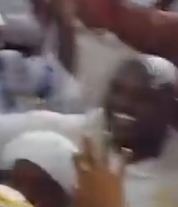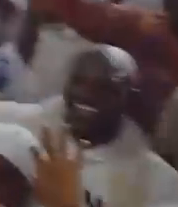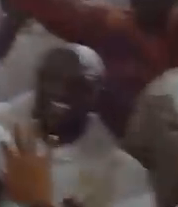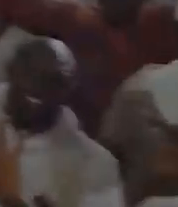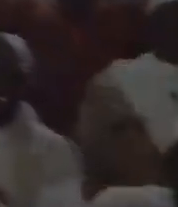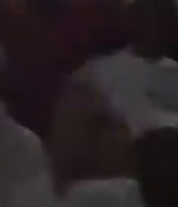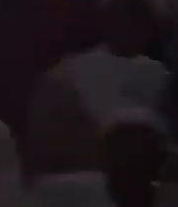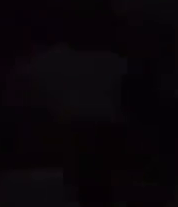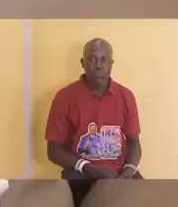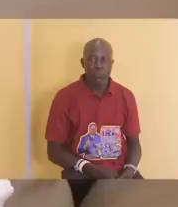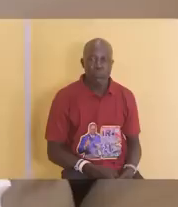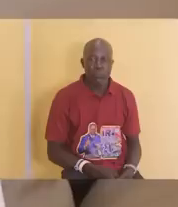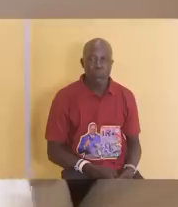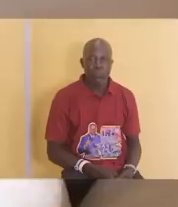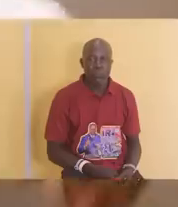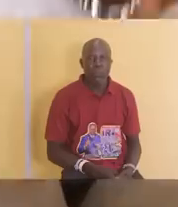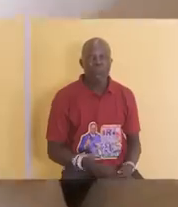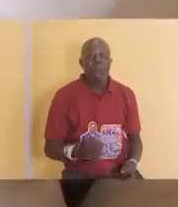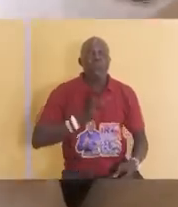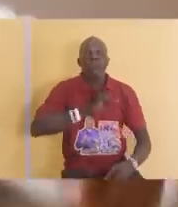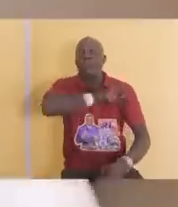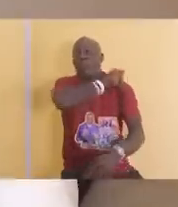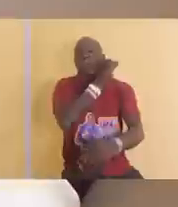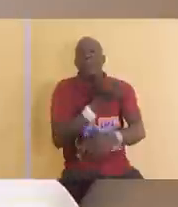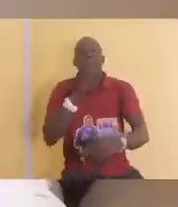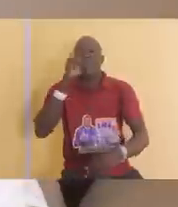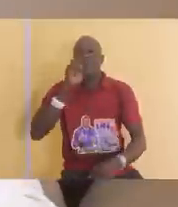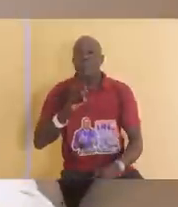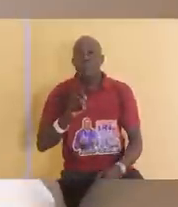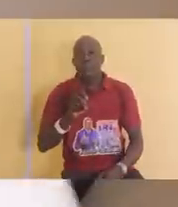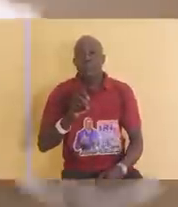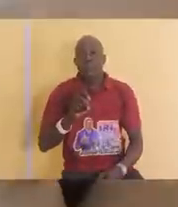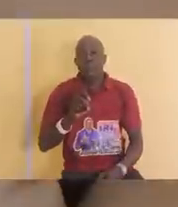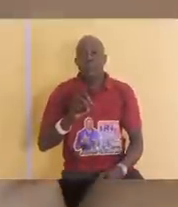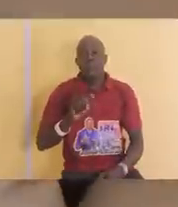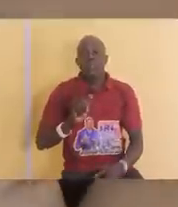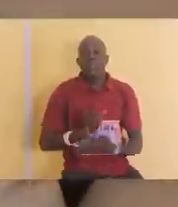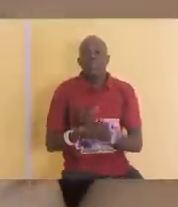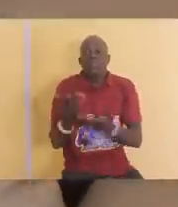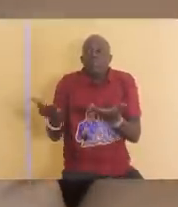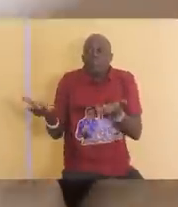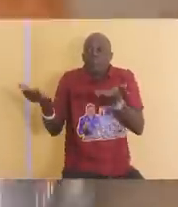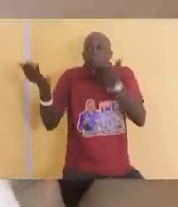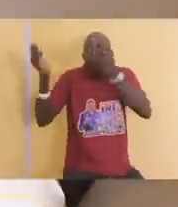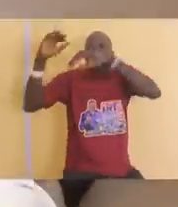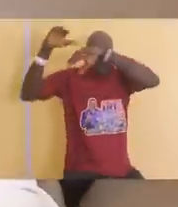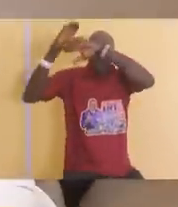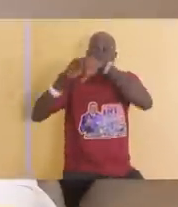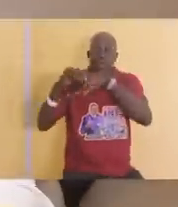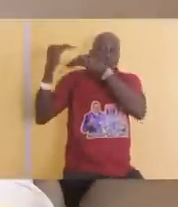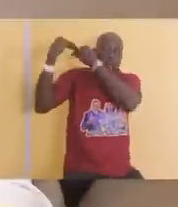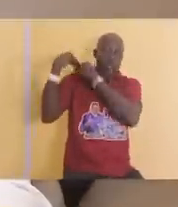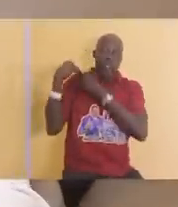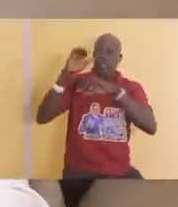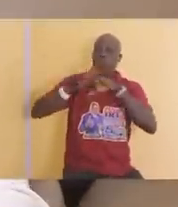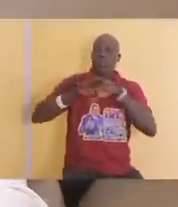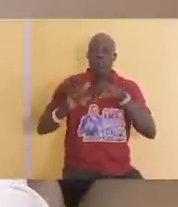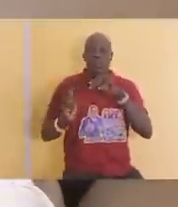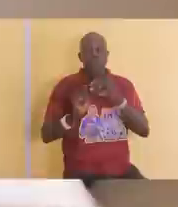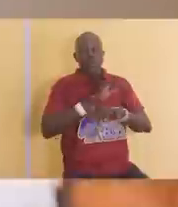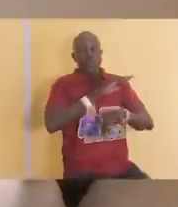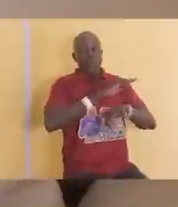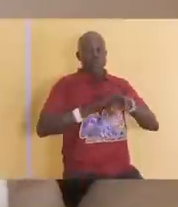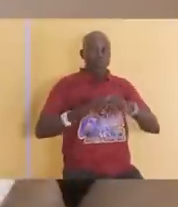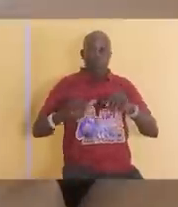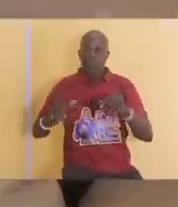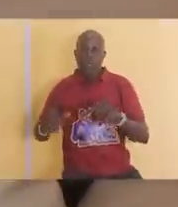Jésù. Yé mo pàní àṣẹ. I command. Ẹrù àgbà tí ò jẹ́ olẹ́rìí. Bọ́dún ọ̀rẹ́ dá sí ibi ọ̀pọ̀.